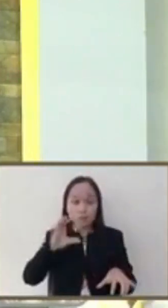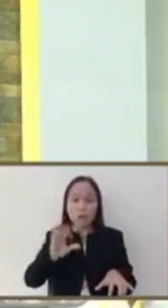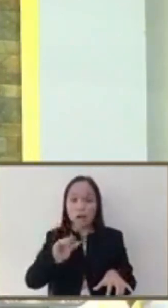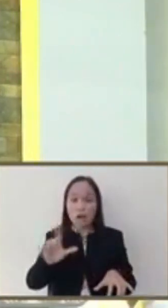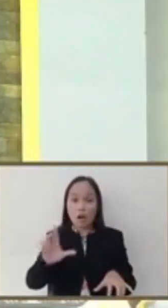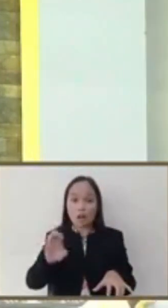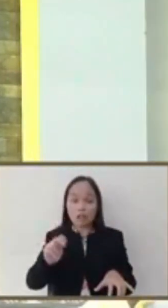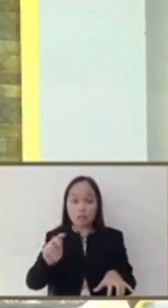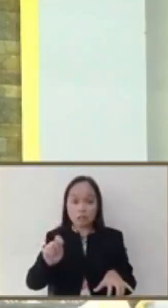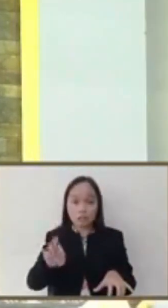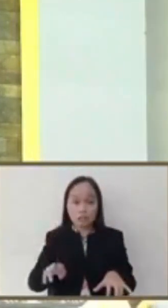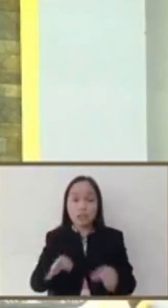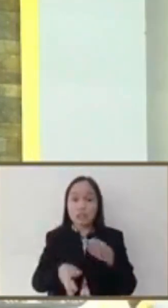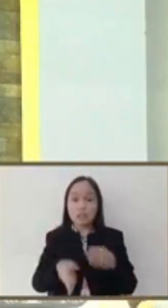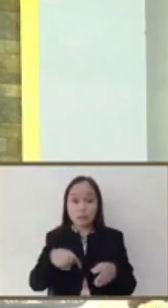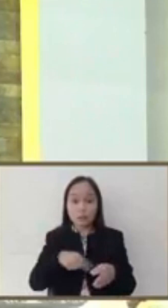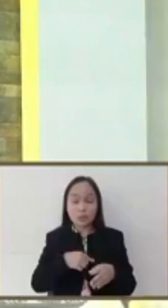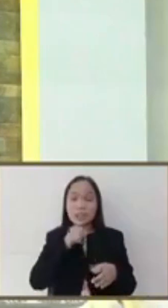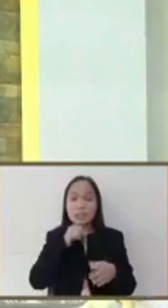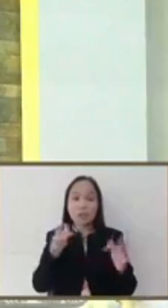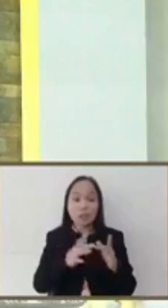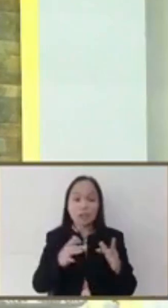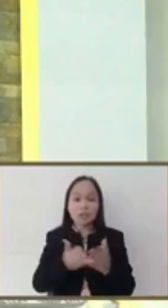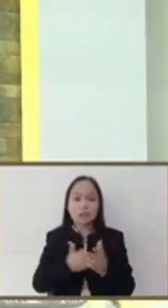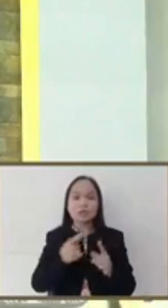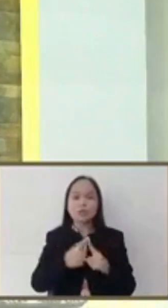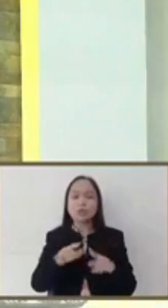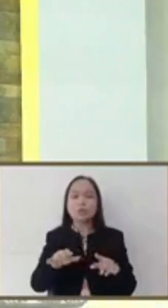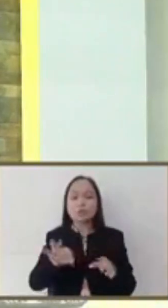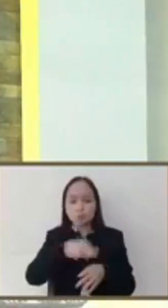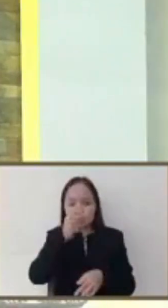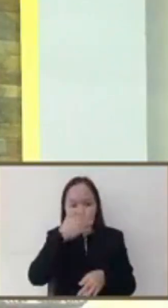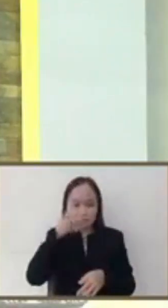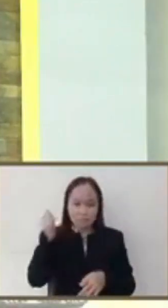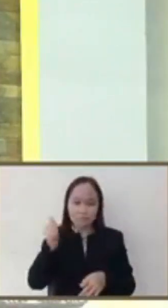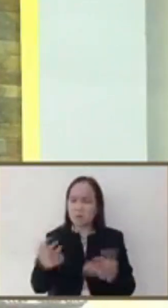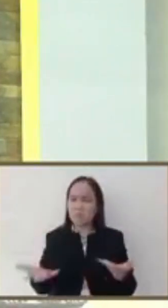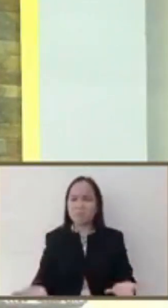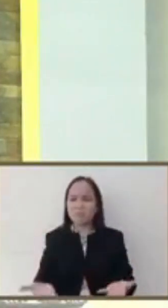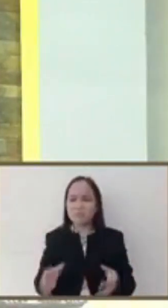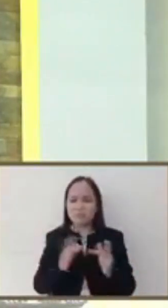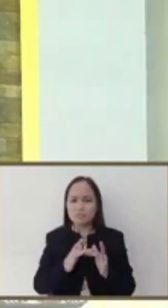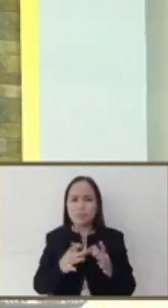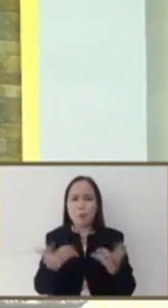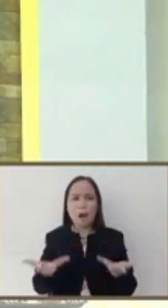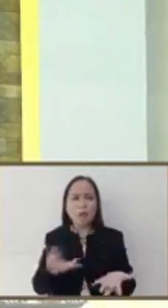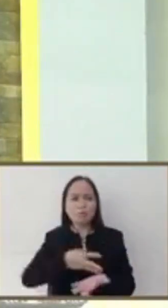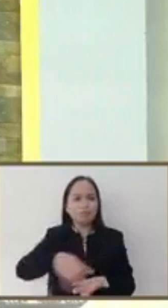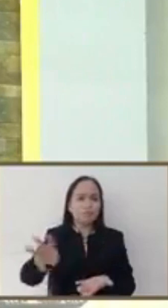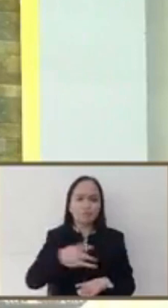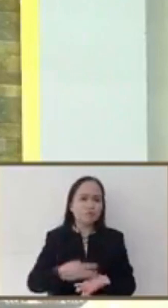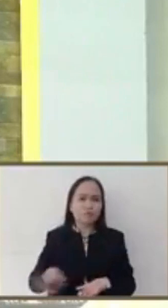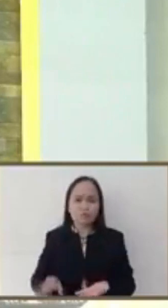center, kapatid, kung wala at hindi nakakonek yan sa soul winning. Walang kwenta ang piano, walang pagkakaiba yung mga piano na